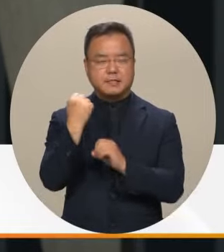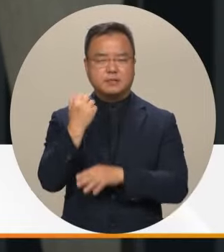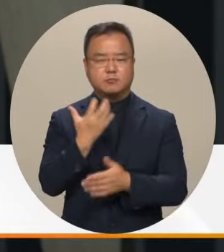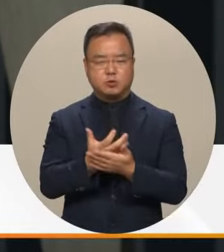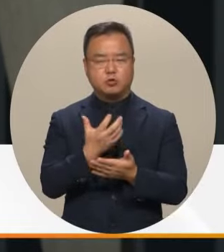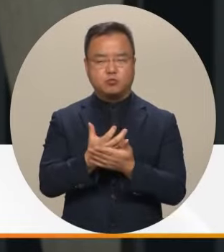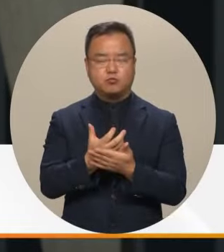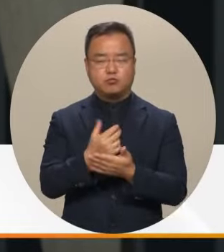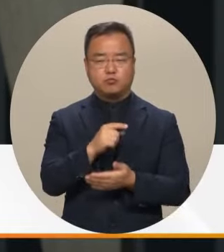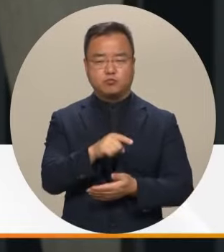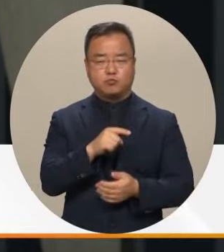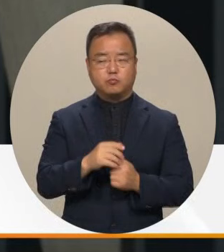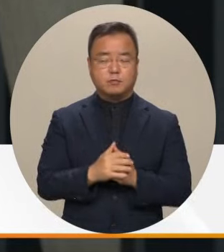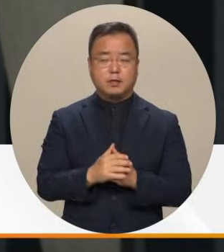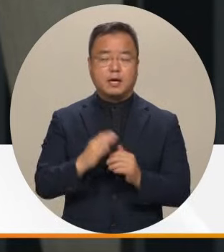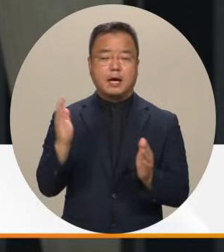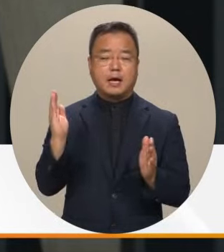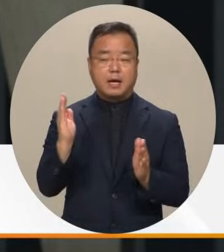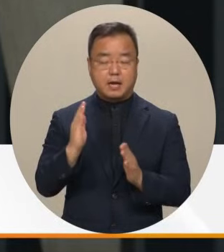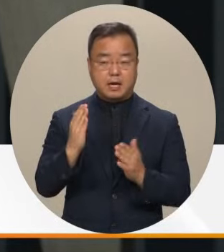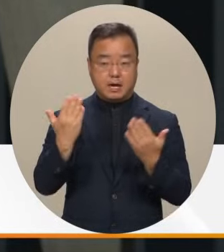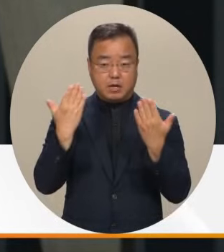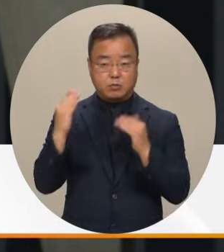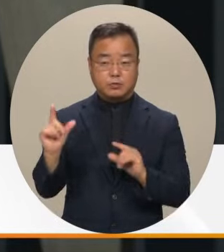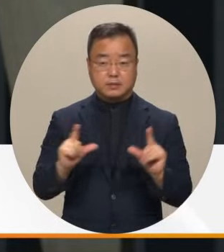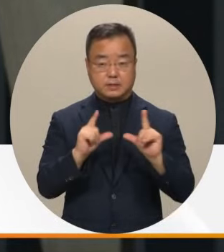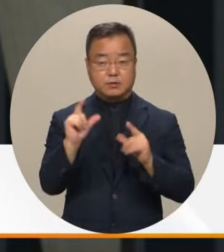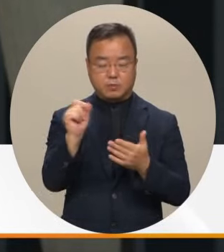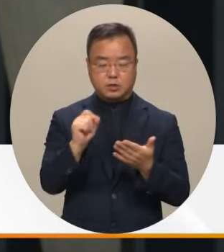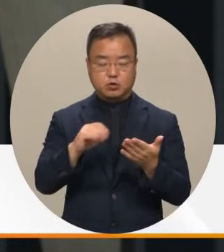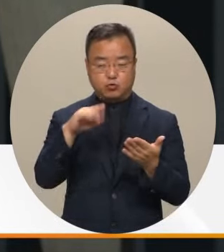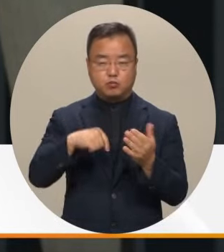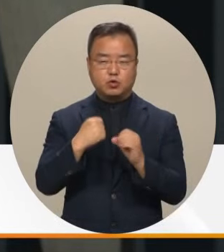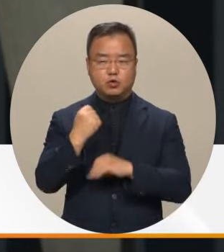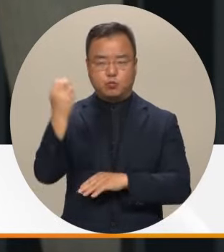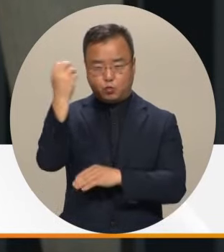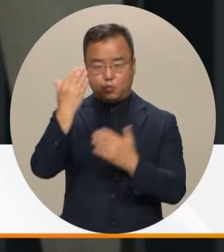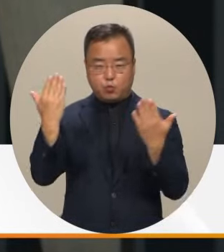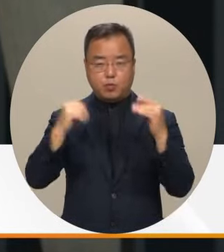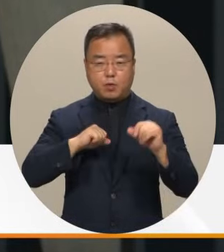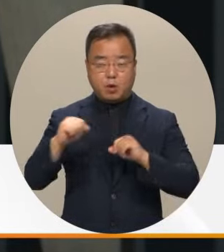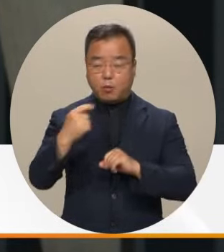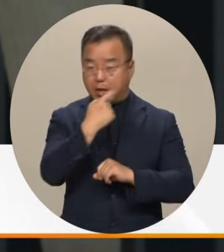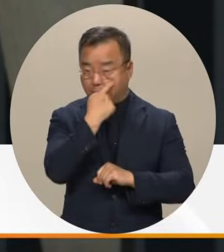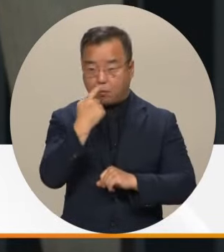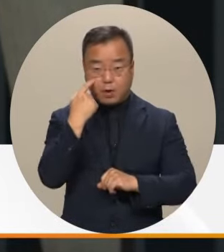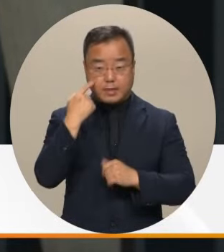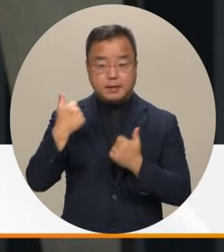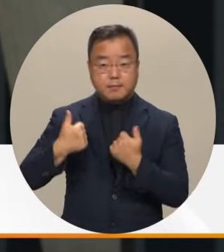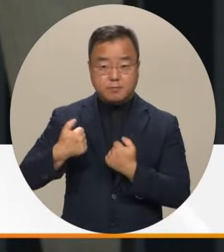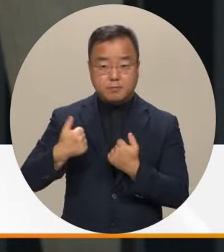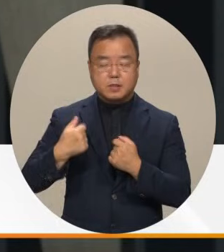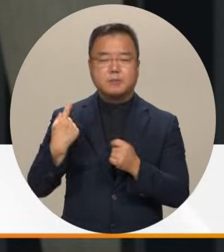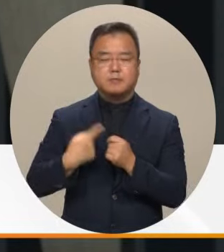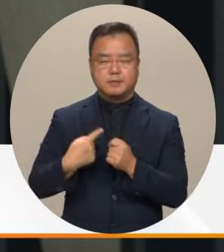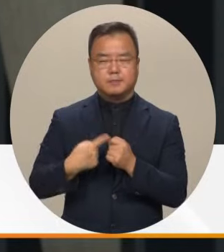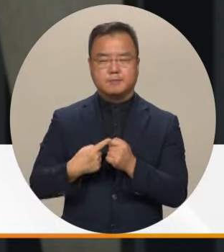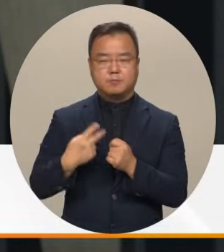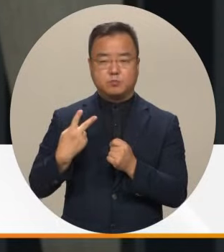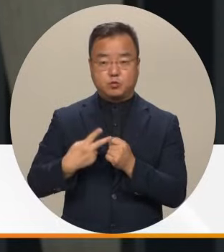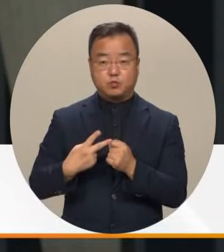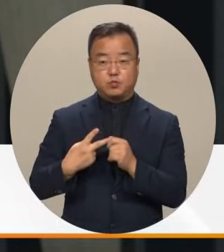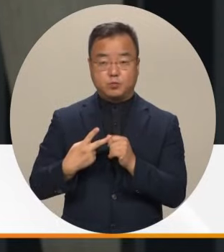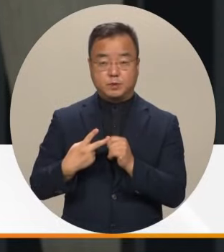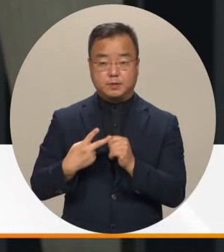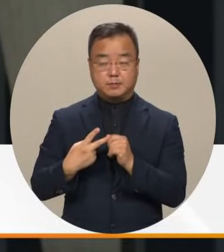면접입니다 그래서 학교 생활 기록부를 바탕으로 해서 보통 고교 활동을 확인하는 예 그것이 가장 기본이고요 그다음에